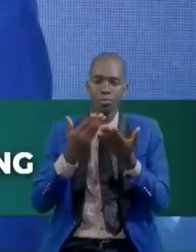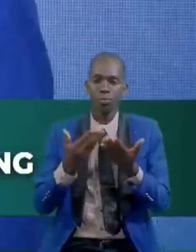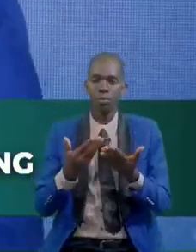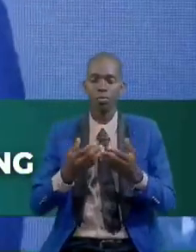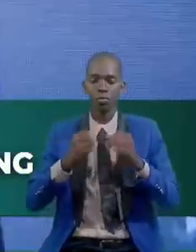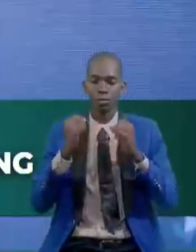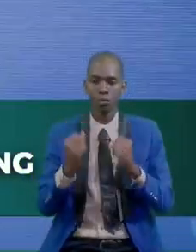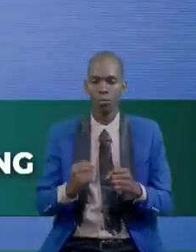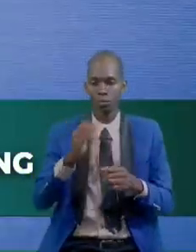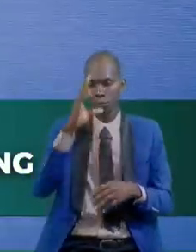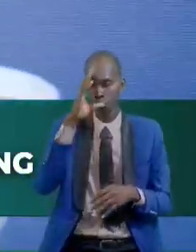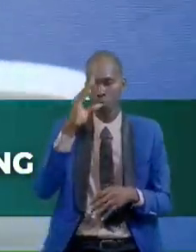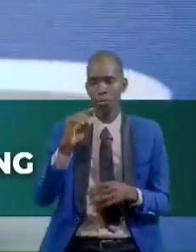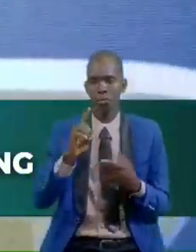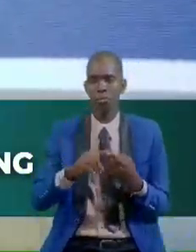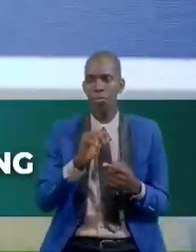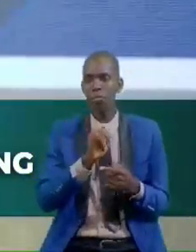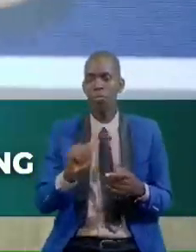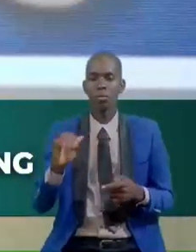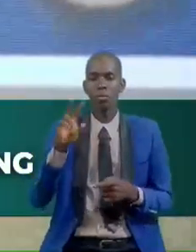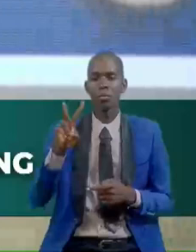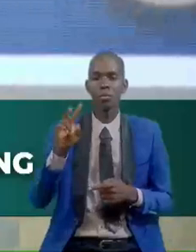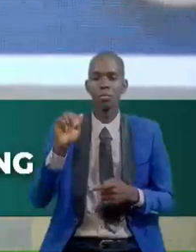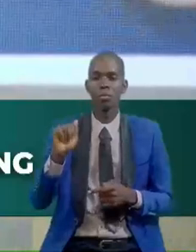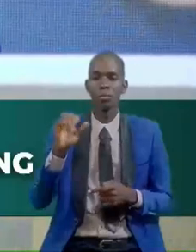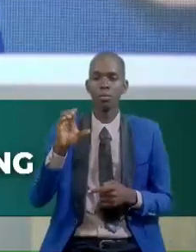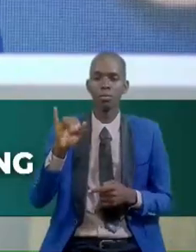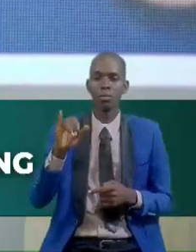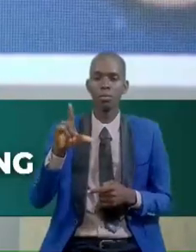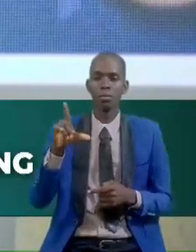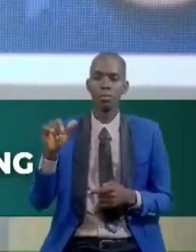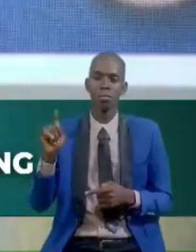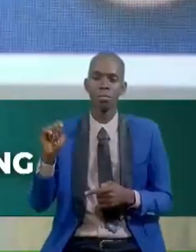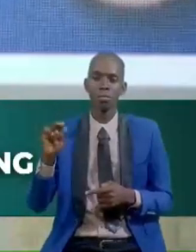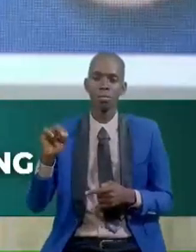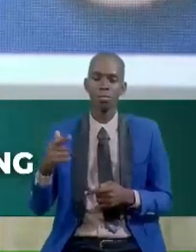les hommes vaillants à une société vacillante.